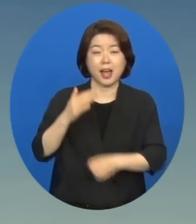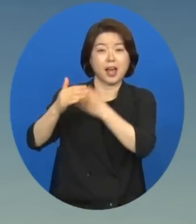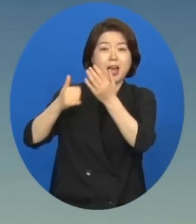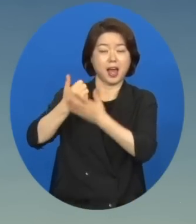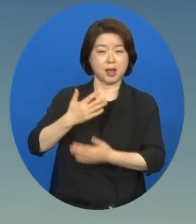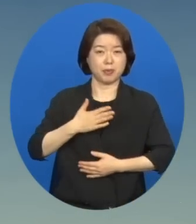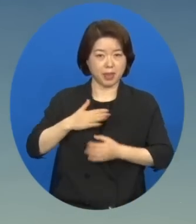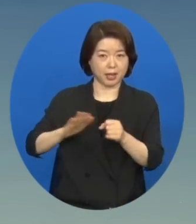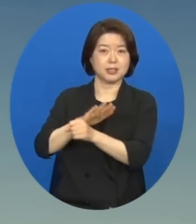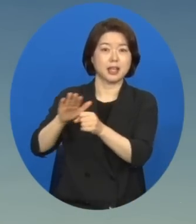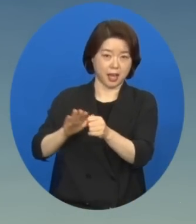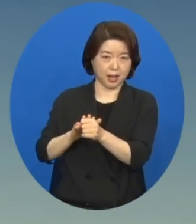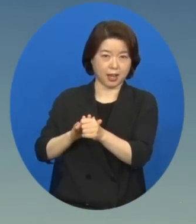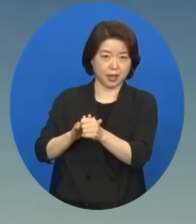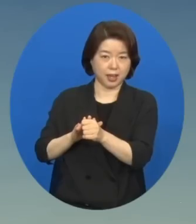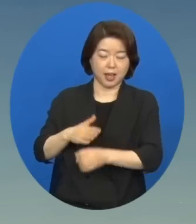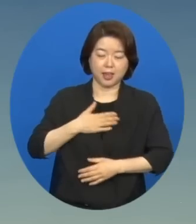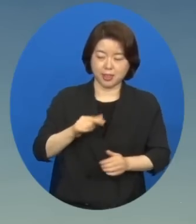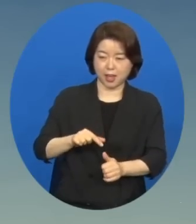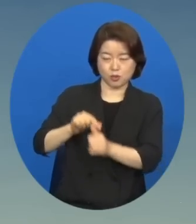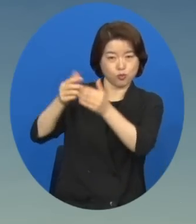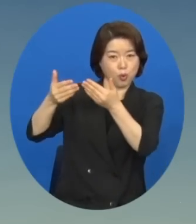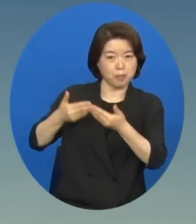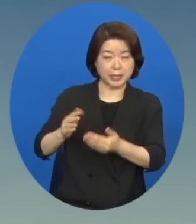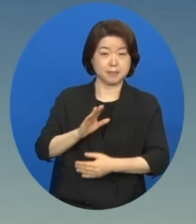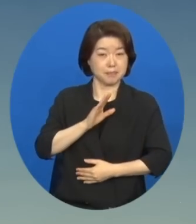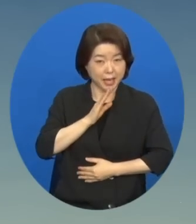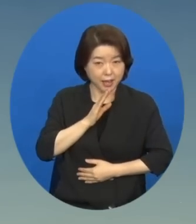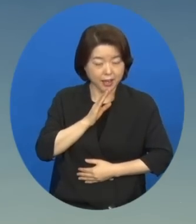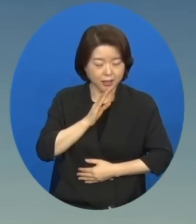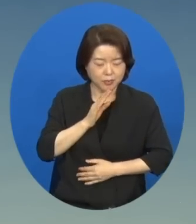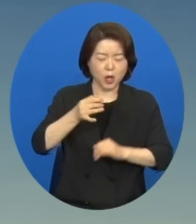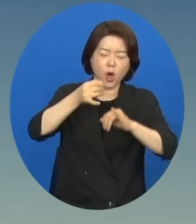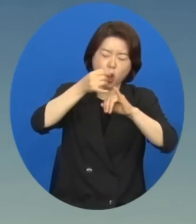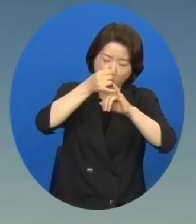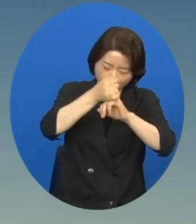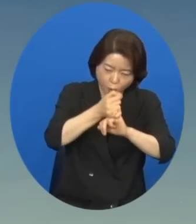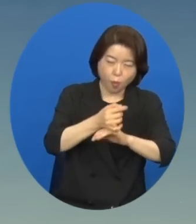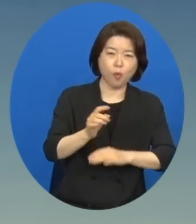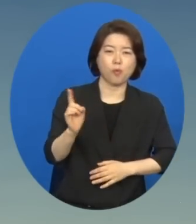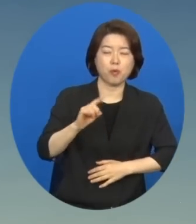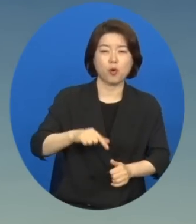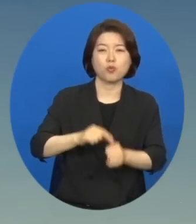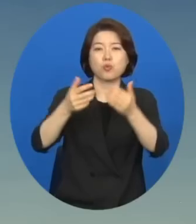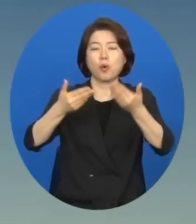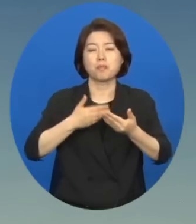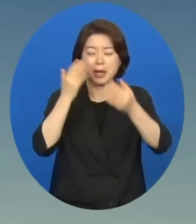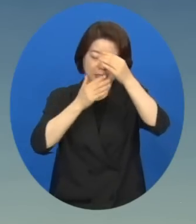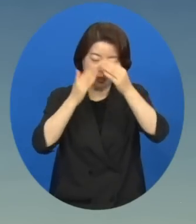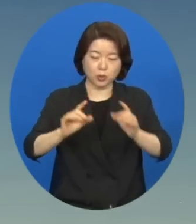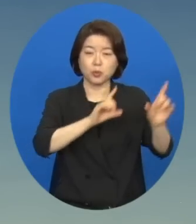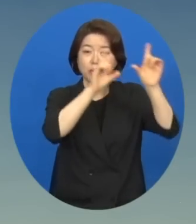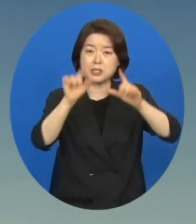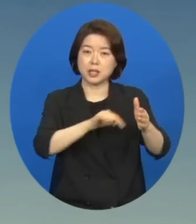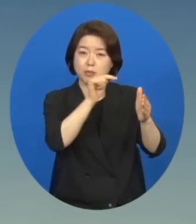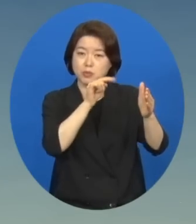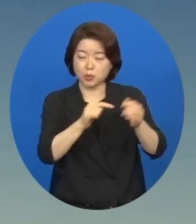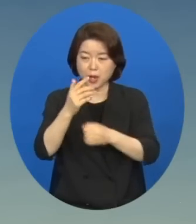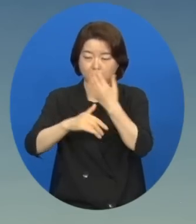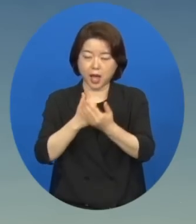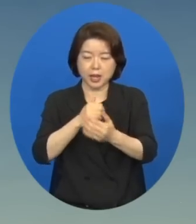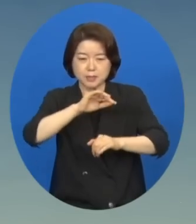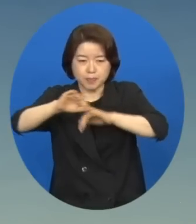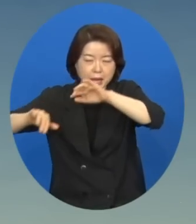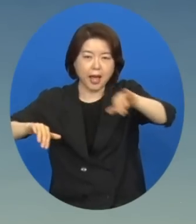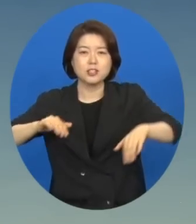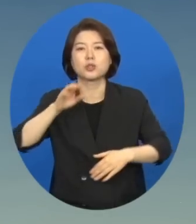나를 사랑하시고 내가 구원받은 것이 맞다면 반드시 구원받은 성도의 삶에는 하나님의 개입이